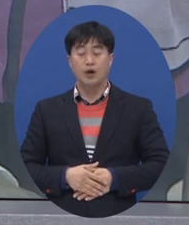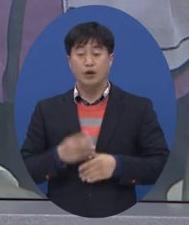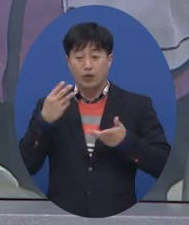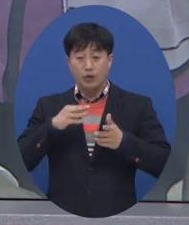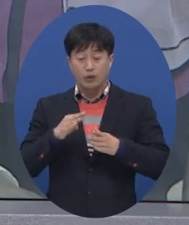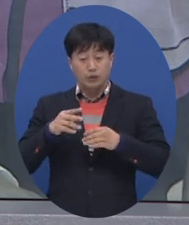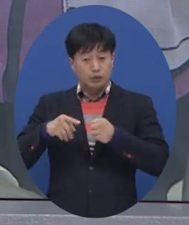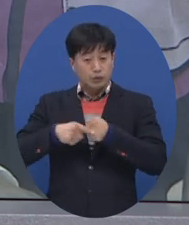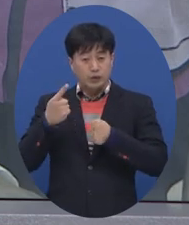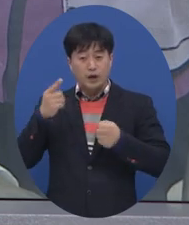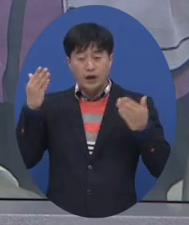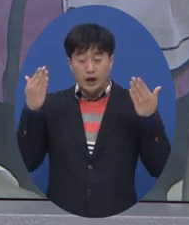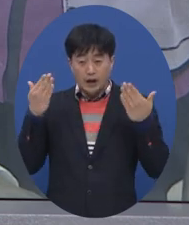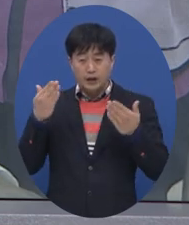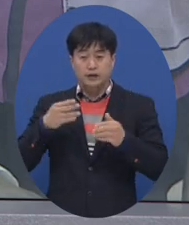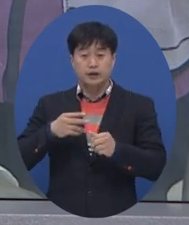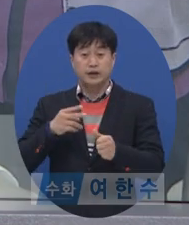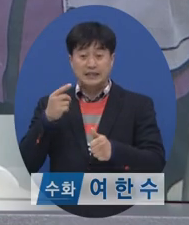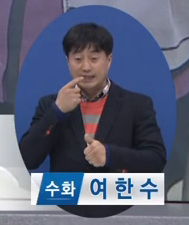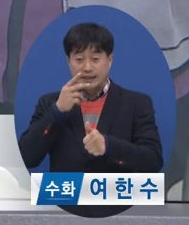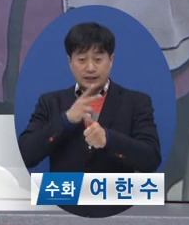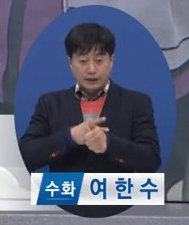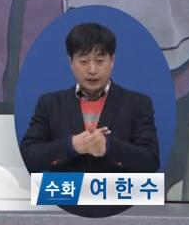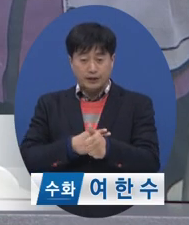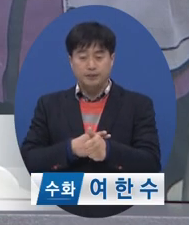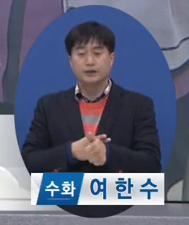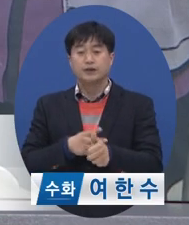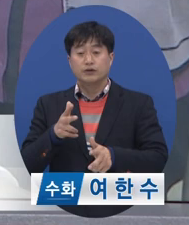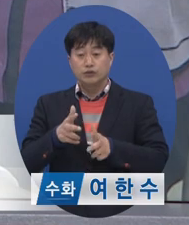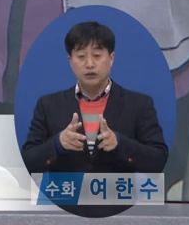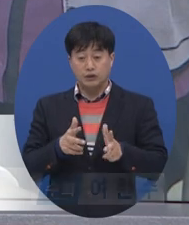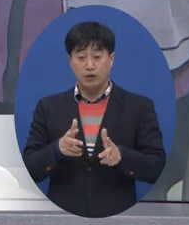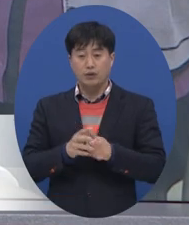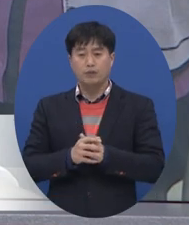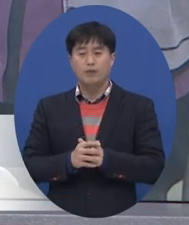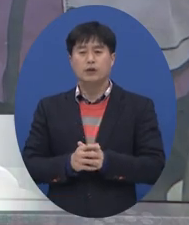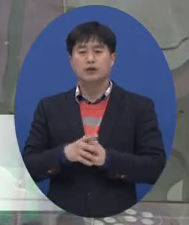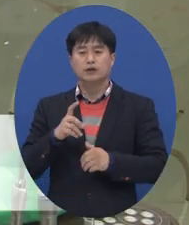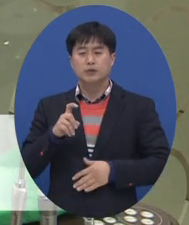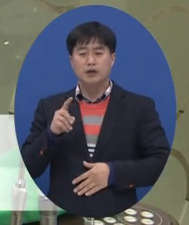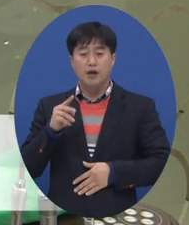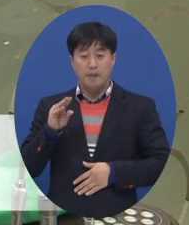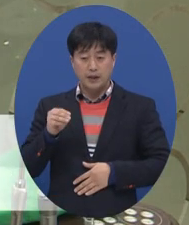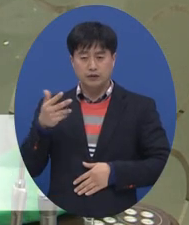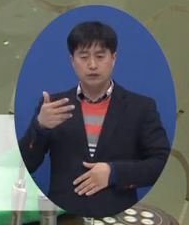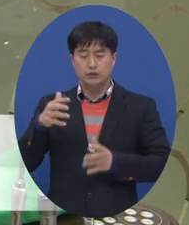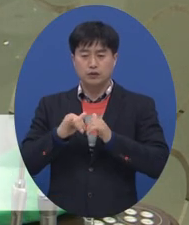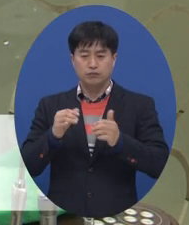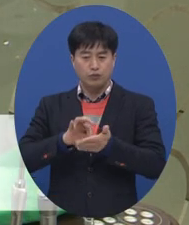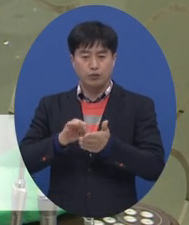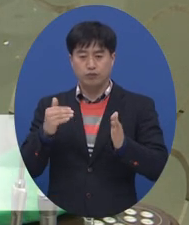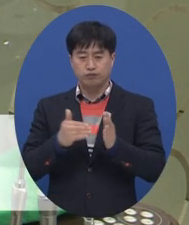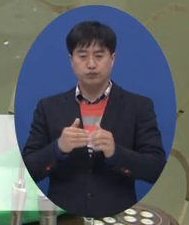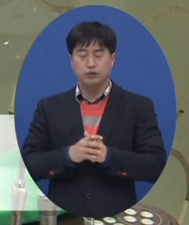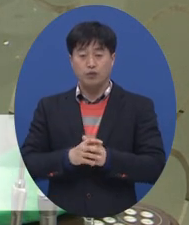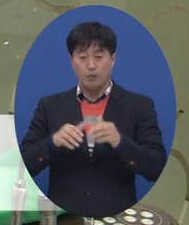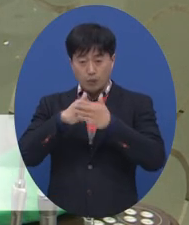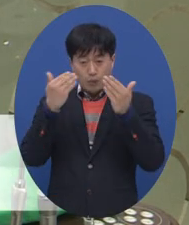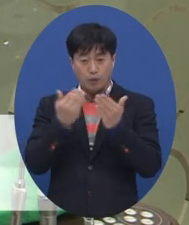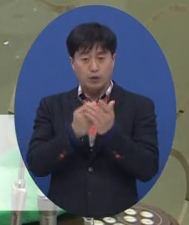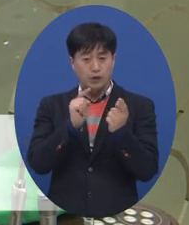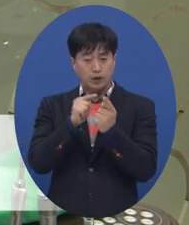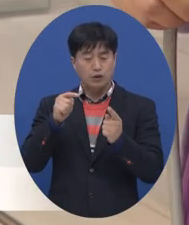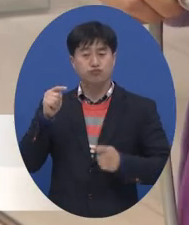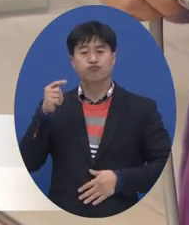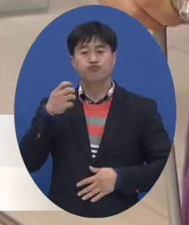경우도 초등학생 숲과 주 7 사업을 돈에 어린이 11만 7천 명이 이용한 것으로 솟아 됐습니다 전체 대상자 의 95%